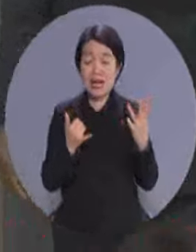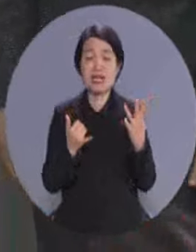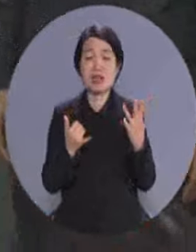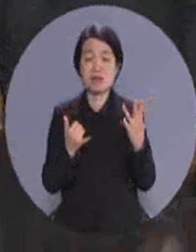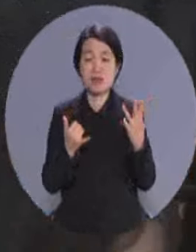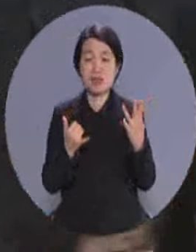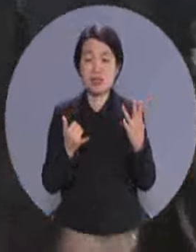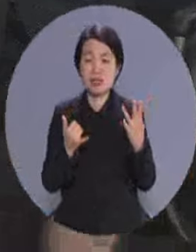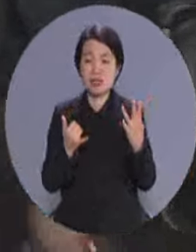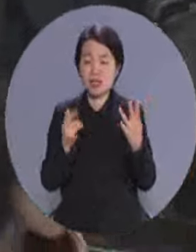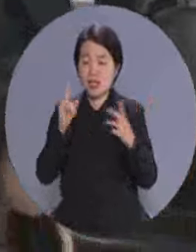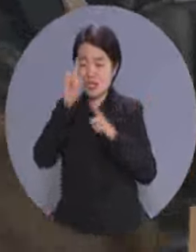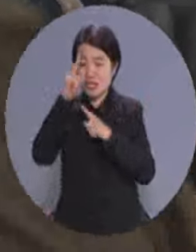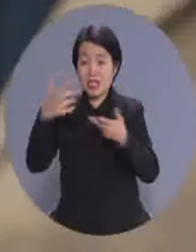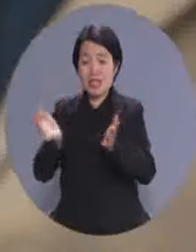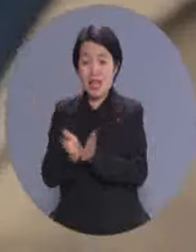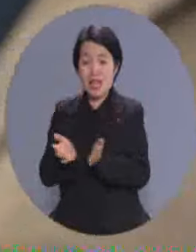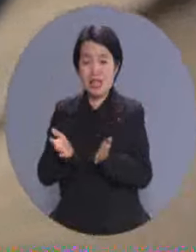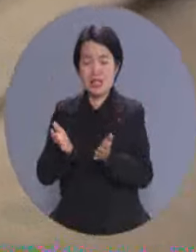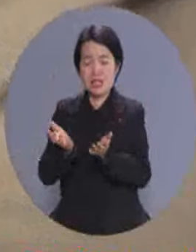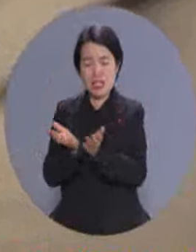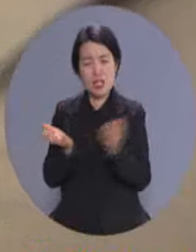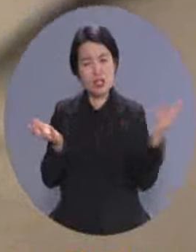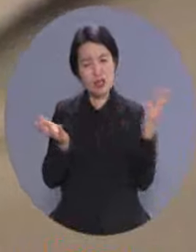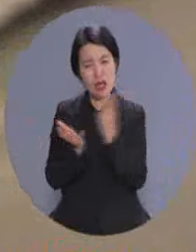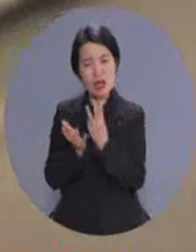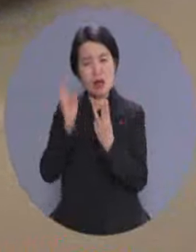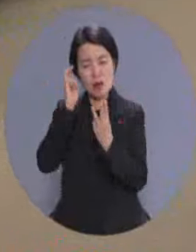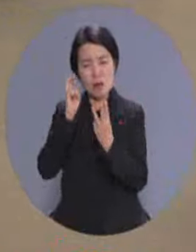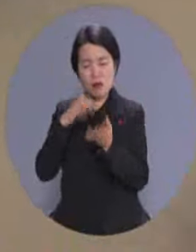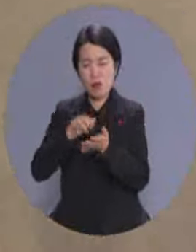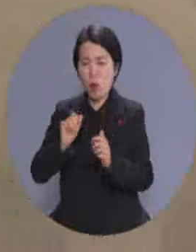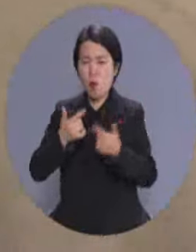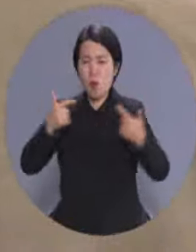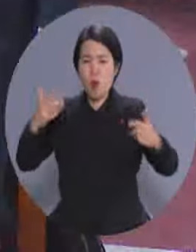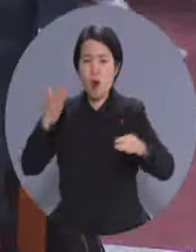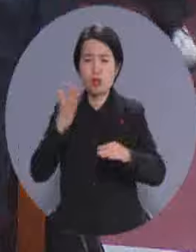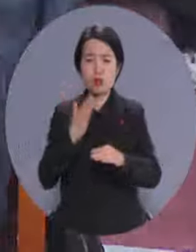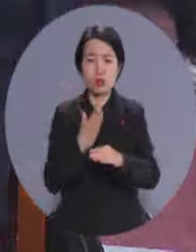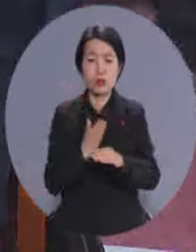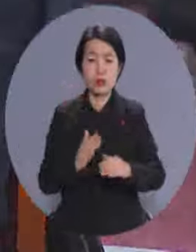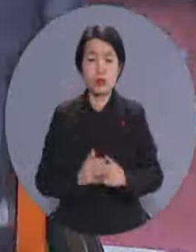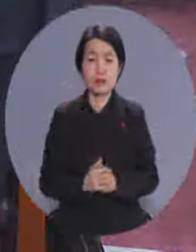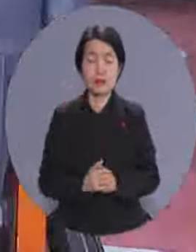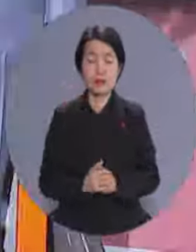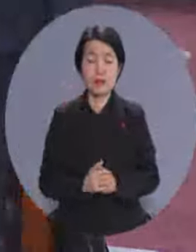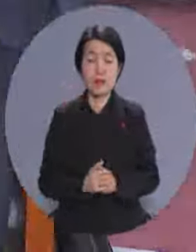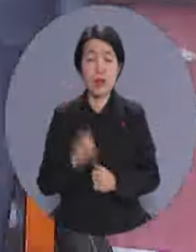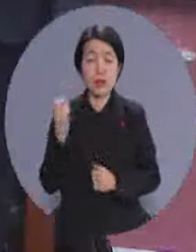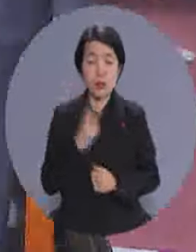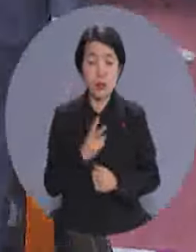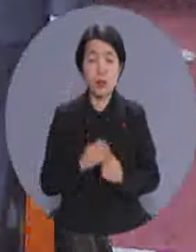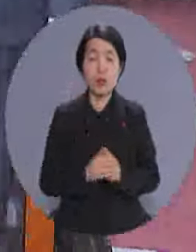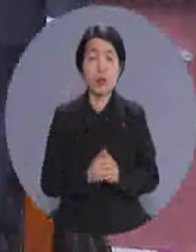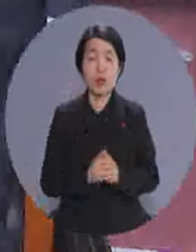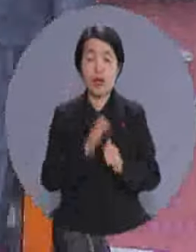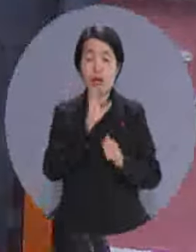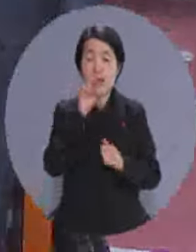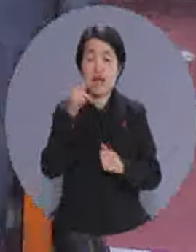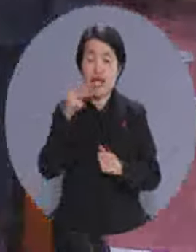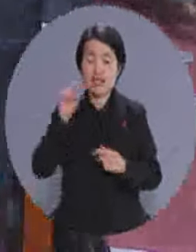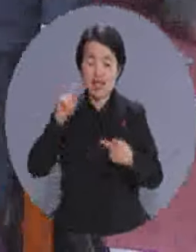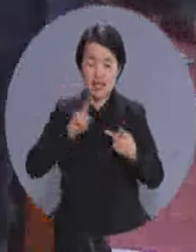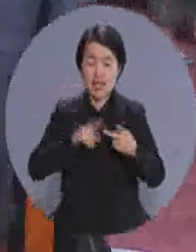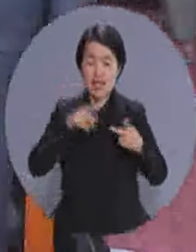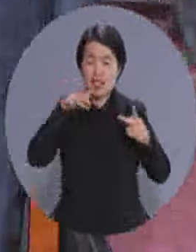의원들이 이낙연 신당에 합류할 가능성이 커지면서 세력 확장을 꾀하고 있습니다. 또 이 전 대표가 양양자,